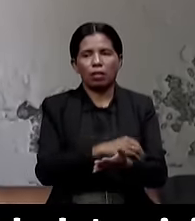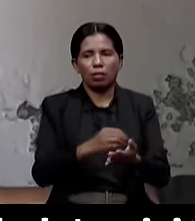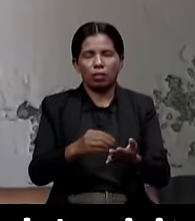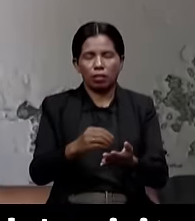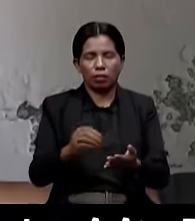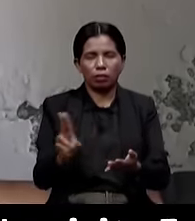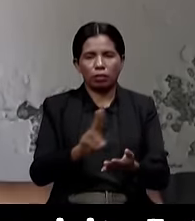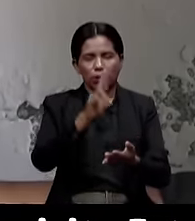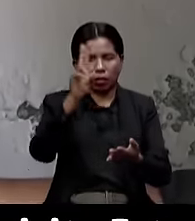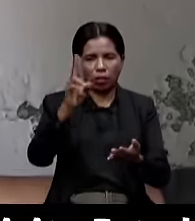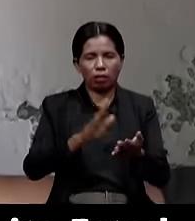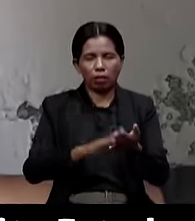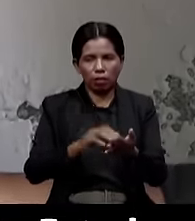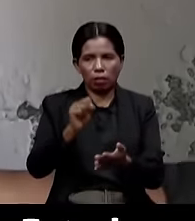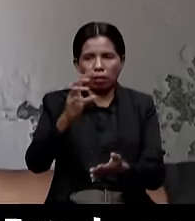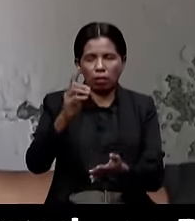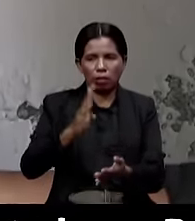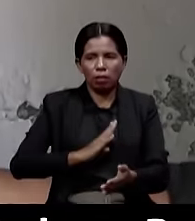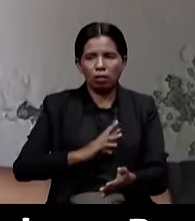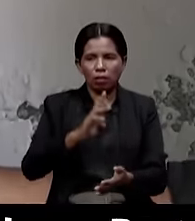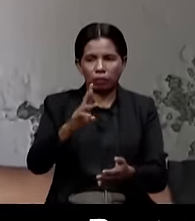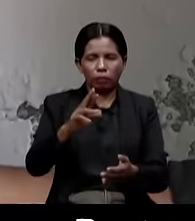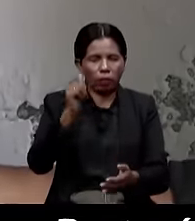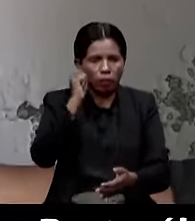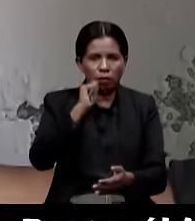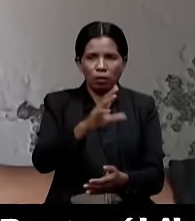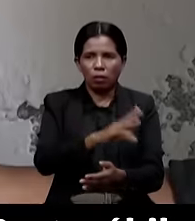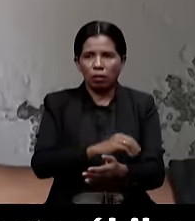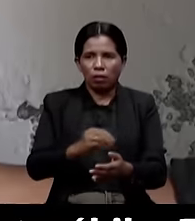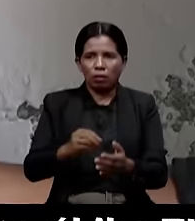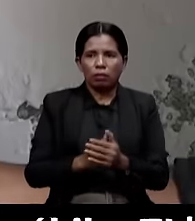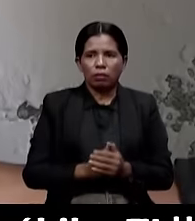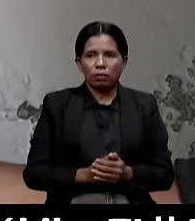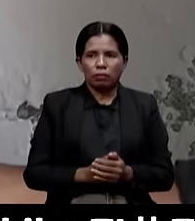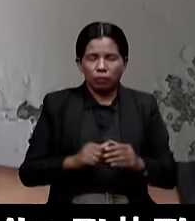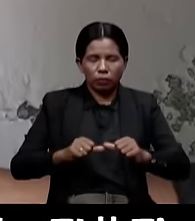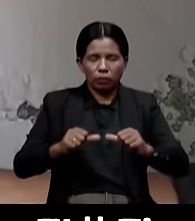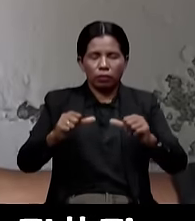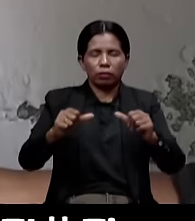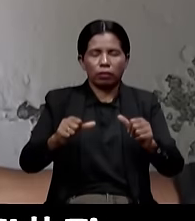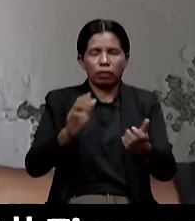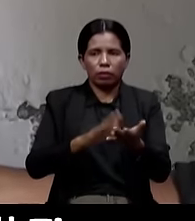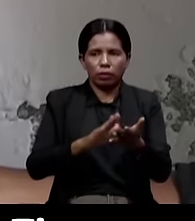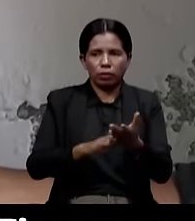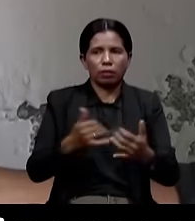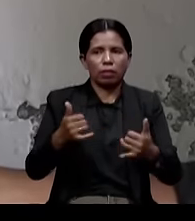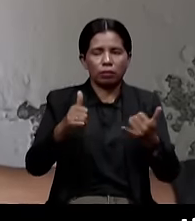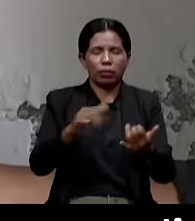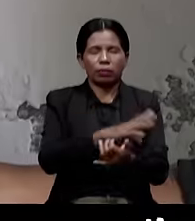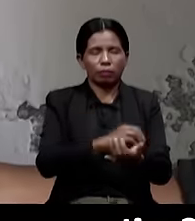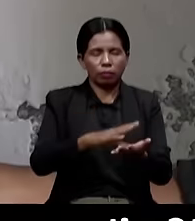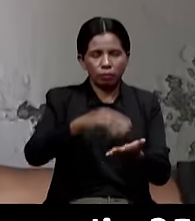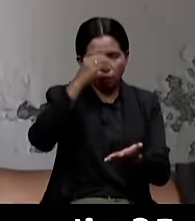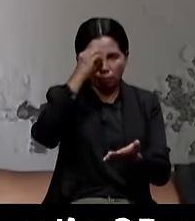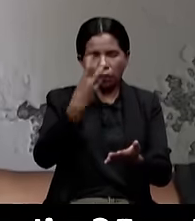stem be korane ba. Ida fetone tamba hutu tia tu ba lanju tamba kosan lato be awara halima hele kursus. Ne